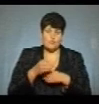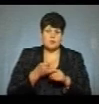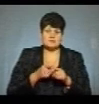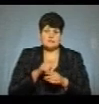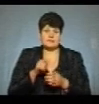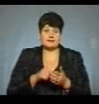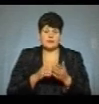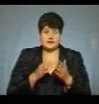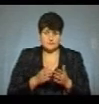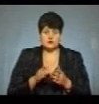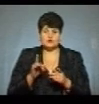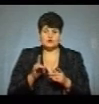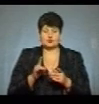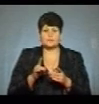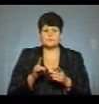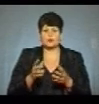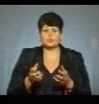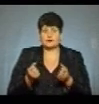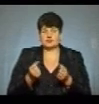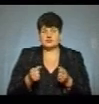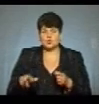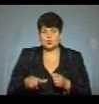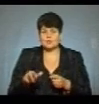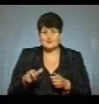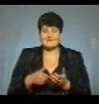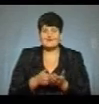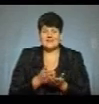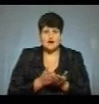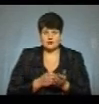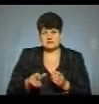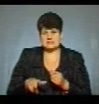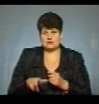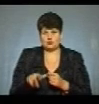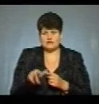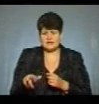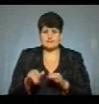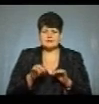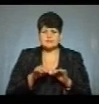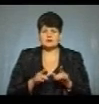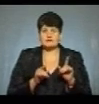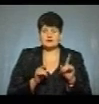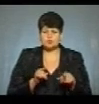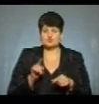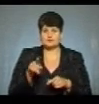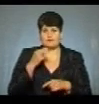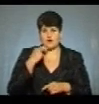питання. Щодо балансу утримувачів доріг, щодо якості доріг і заходів для того, щоб їх